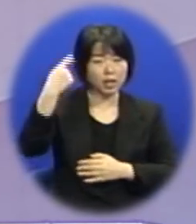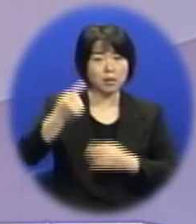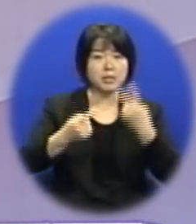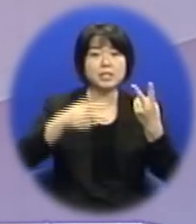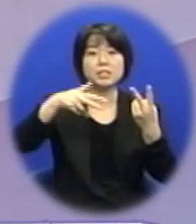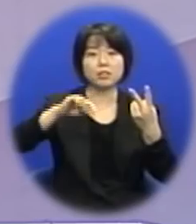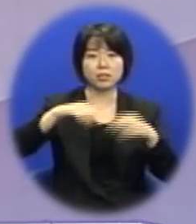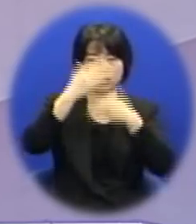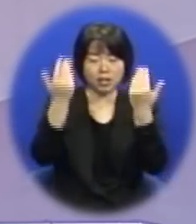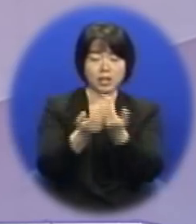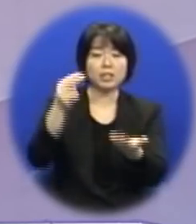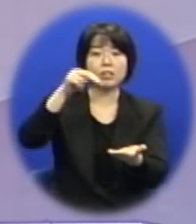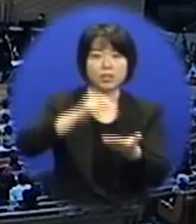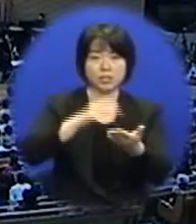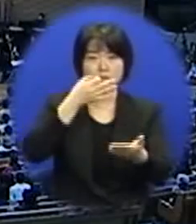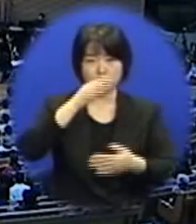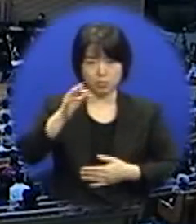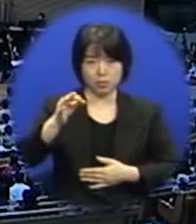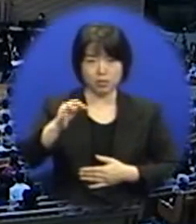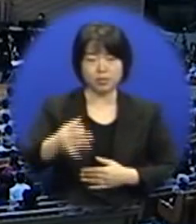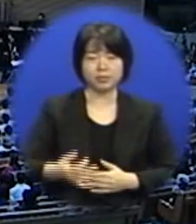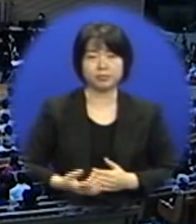부르시겠습니다.